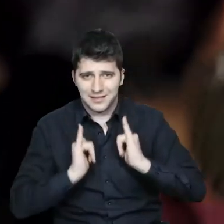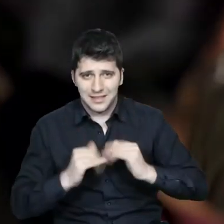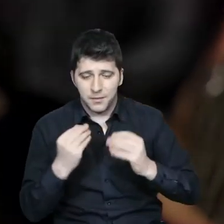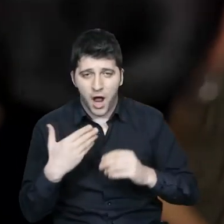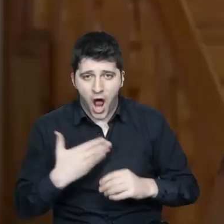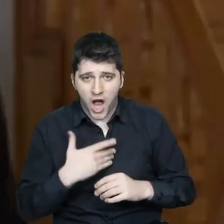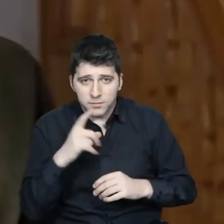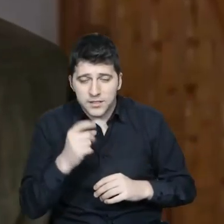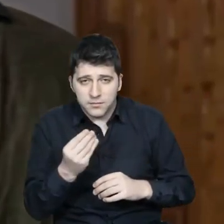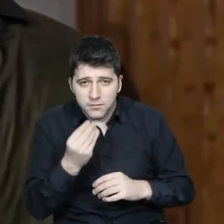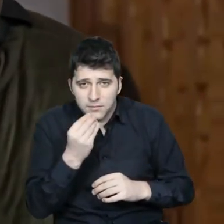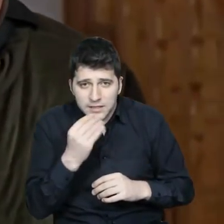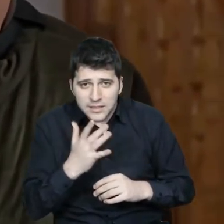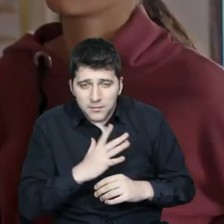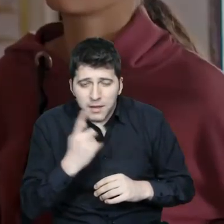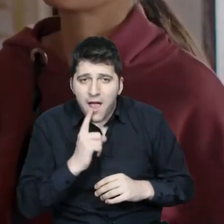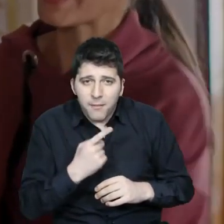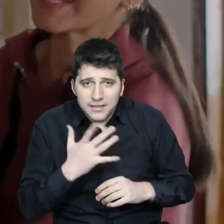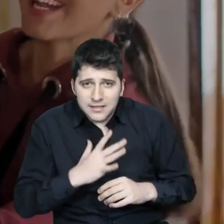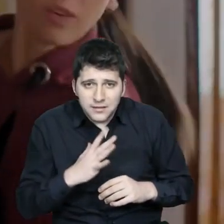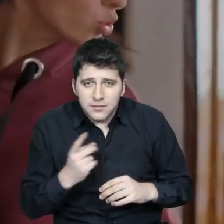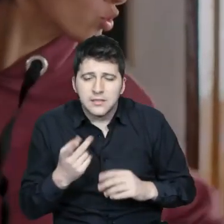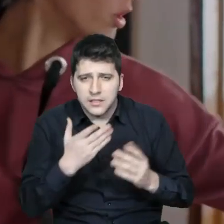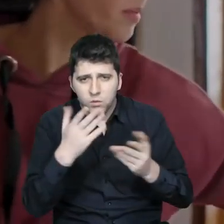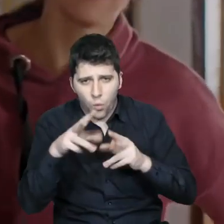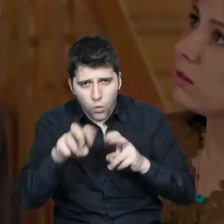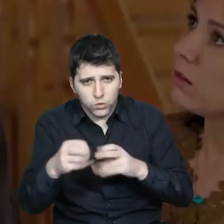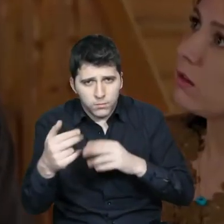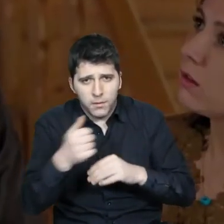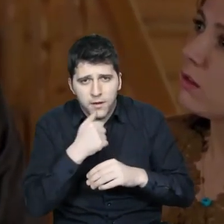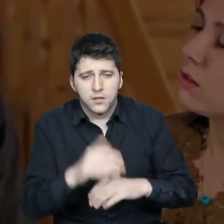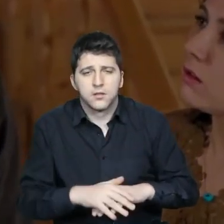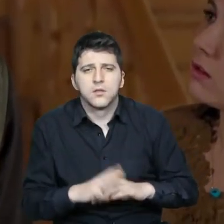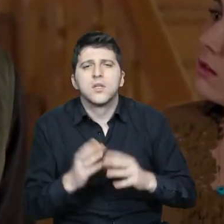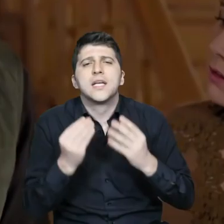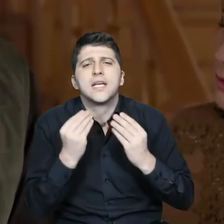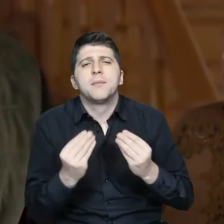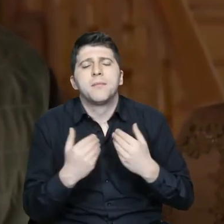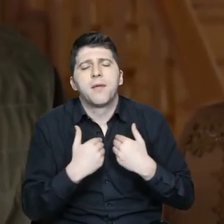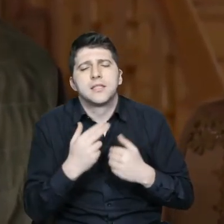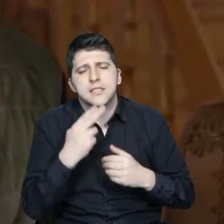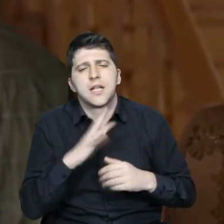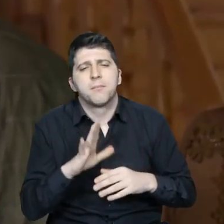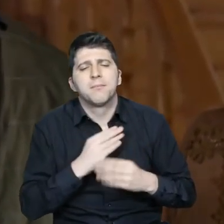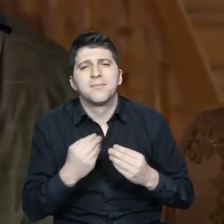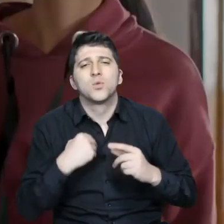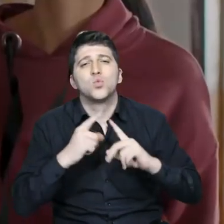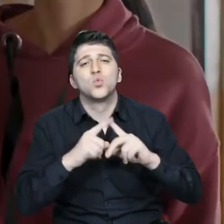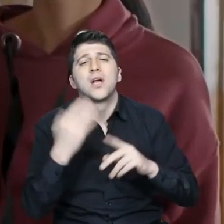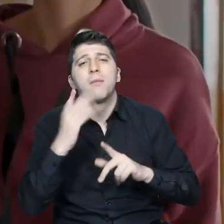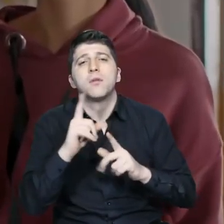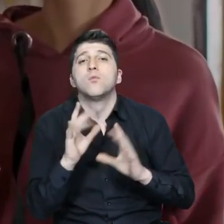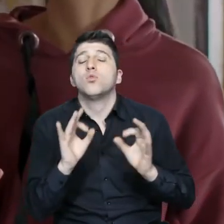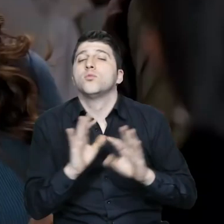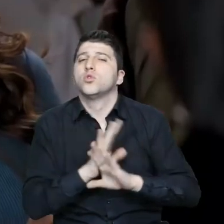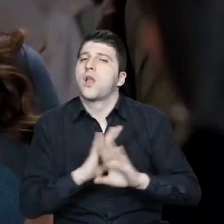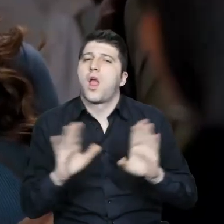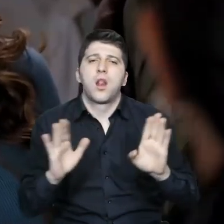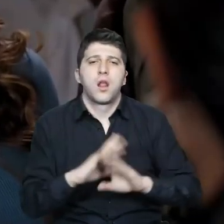Aç mısın babacığım? Bir emrin var mı? Gel gel, otur şöyle baba, hadi. İyiyim iyiyim ben kızlar. Dükkana gitmem gerek. Mümkün